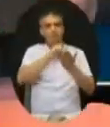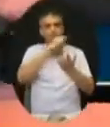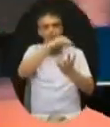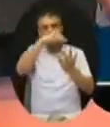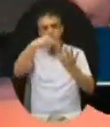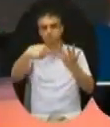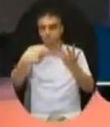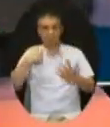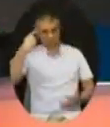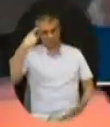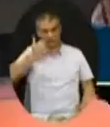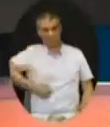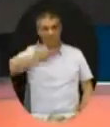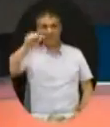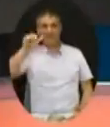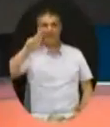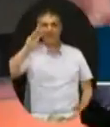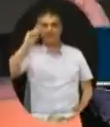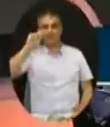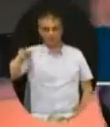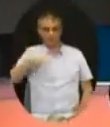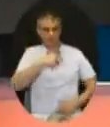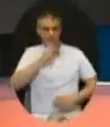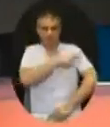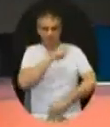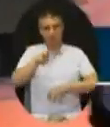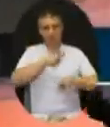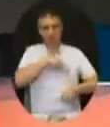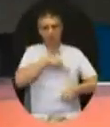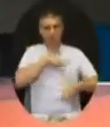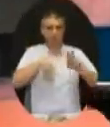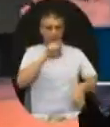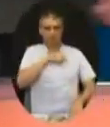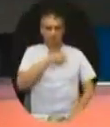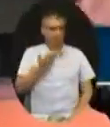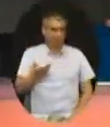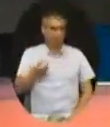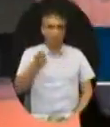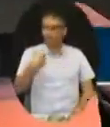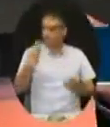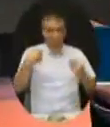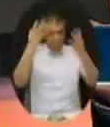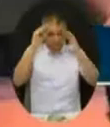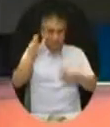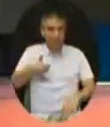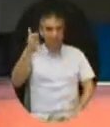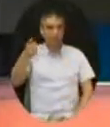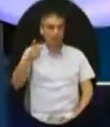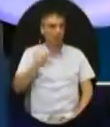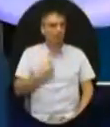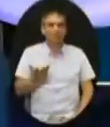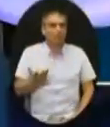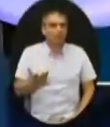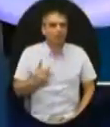משרדים. נדמה לי שהשר ארדן הוא אחראי לטיפול ב-BDS. יש לי המון הערכה לשר ארדן, אבל